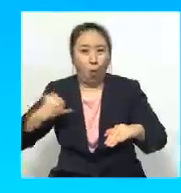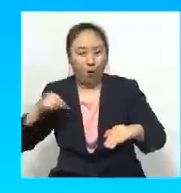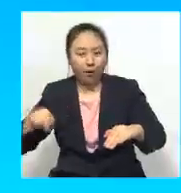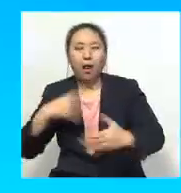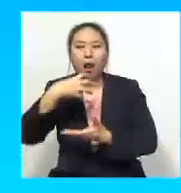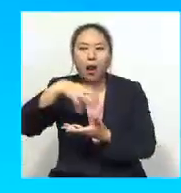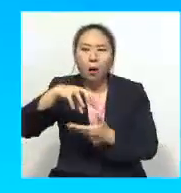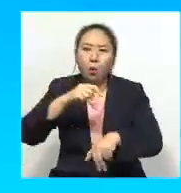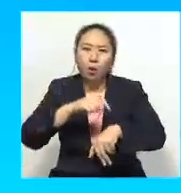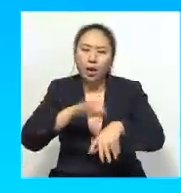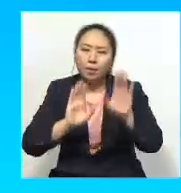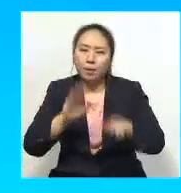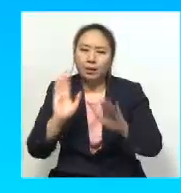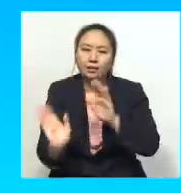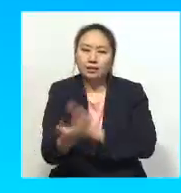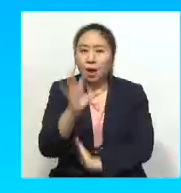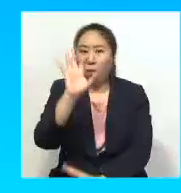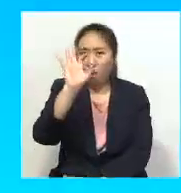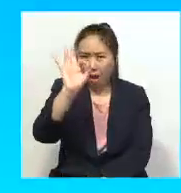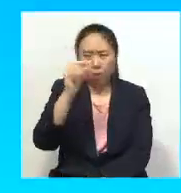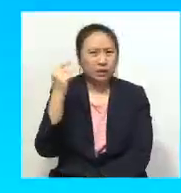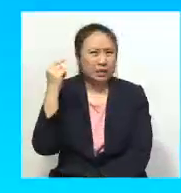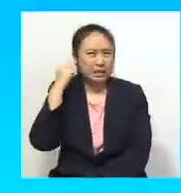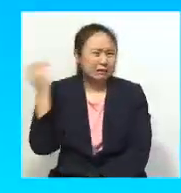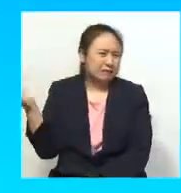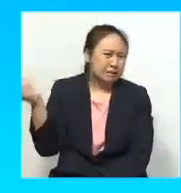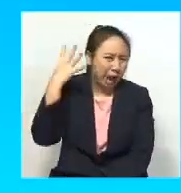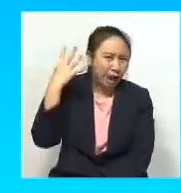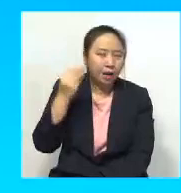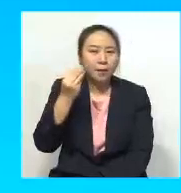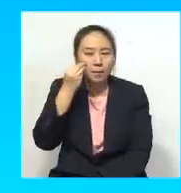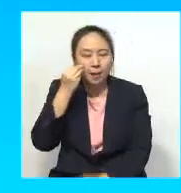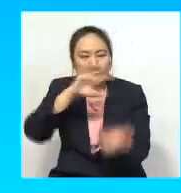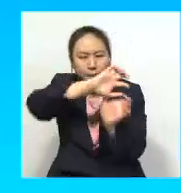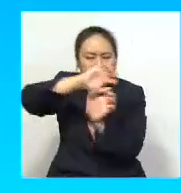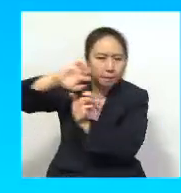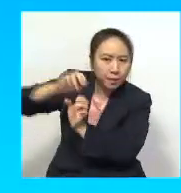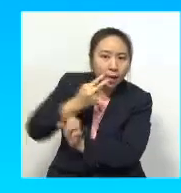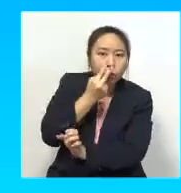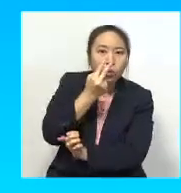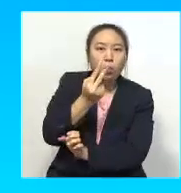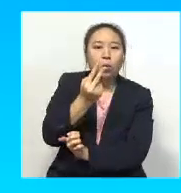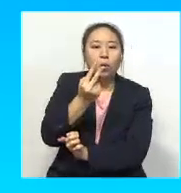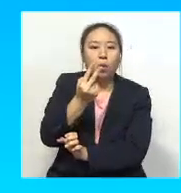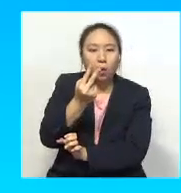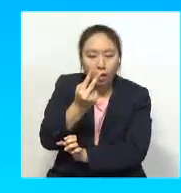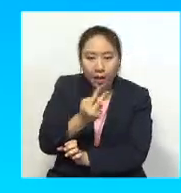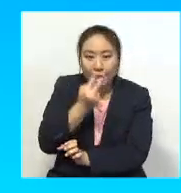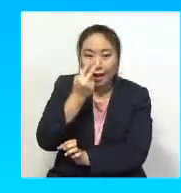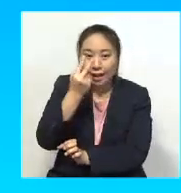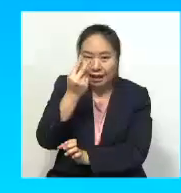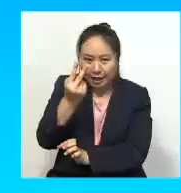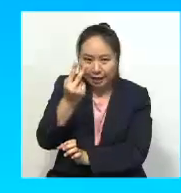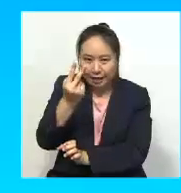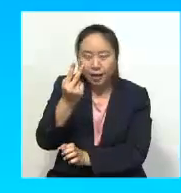ธอเล่าว่าช่วงเวลาประมาณ 9:00 น.ค่ะได้ยินเสียงดังก็เลยเปิดม่านออกมาดูพอเปิดมาดูก็พบว่ามีปลายเครน